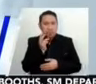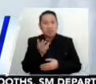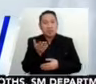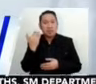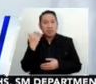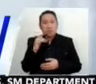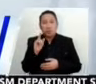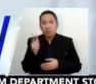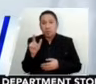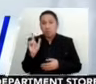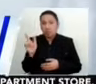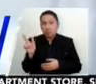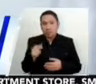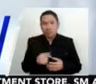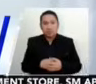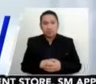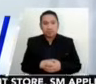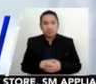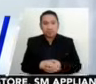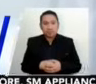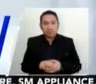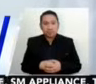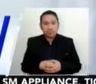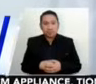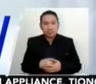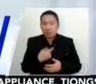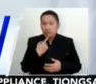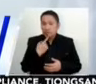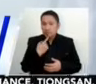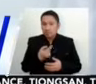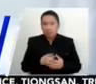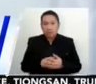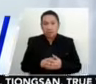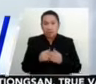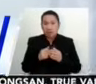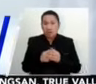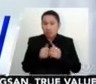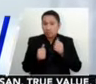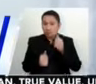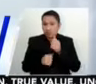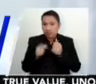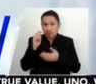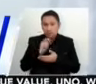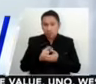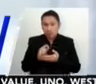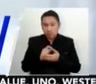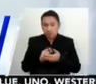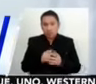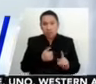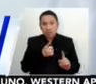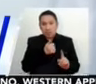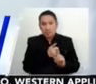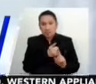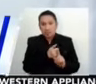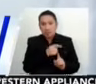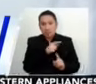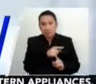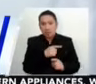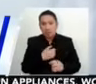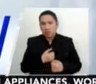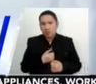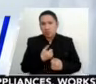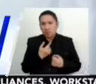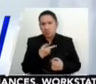lamang. Sabi nga ni Yusek Andres, self-confessed mastermind. Siya